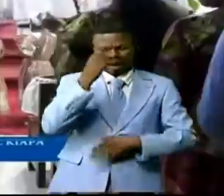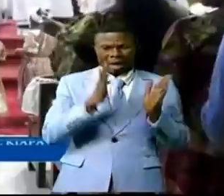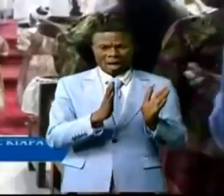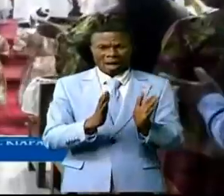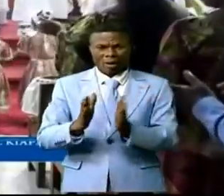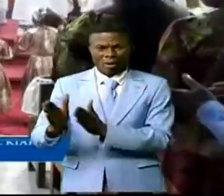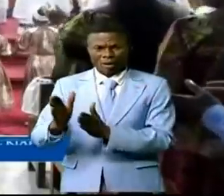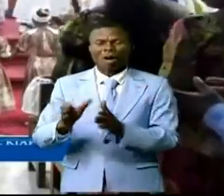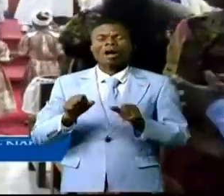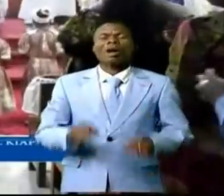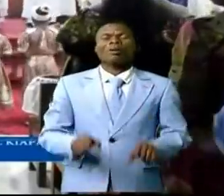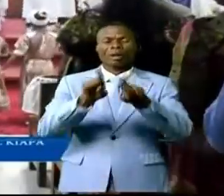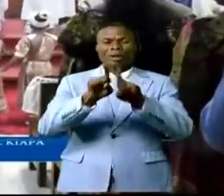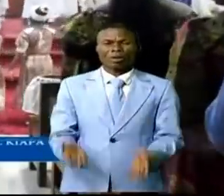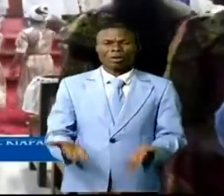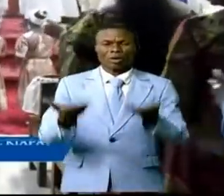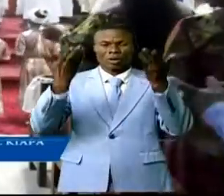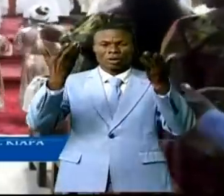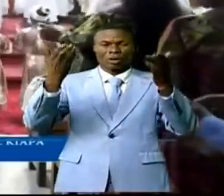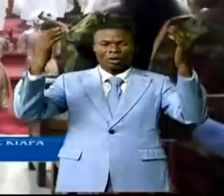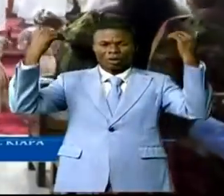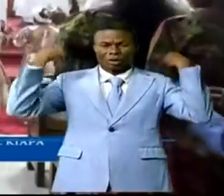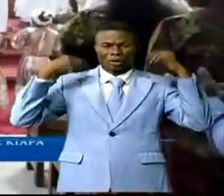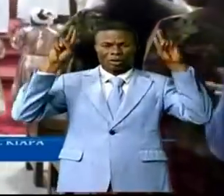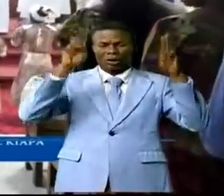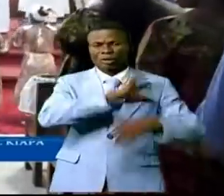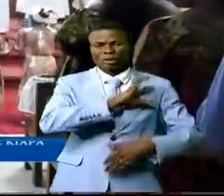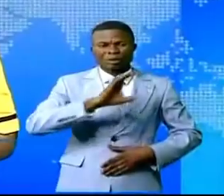à la mort et à la résurrection de Jésus-Christ.